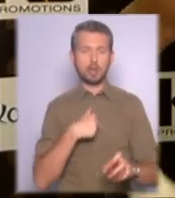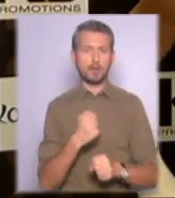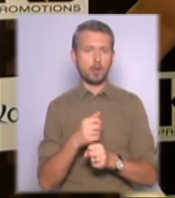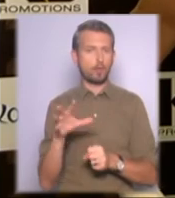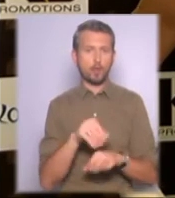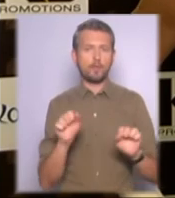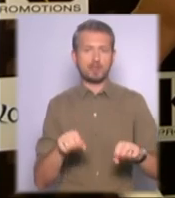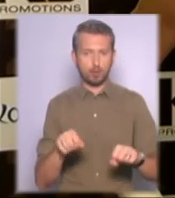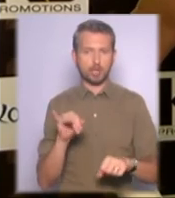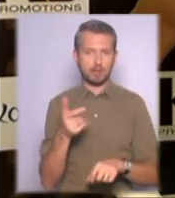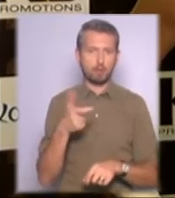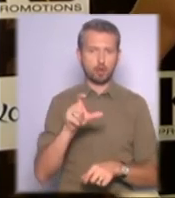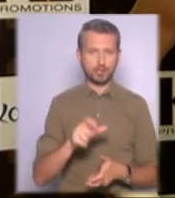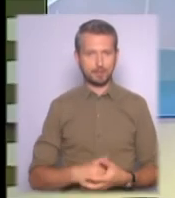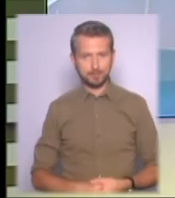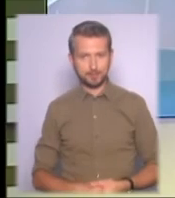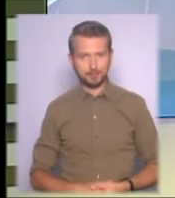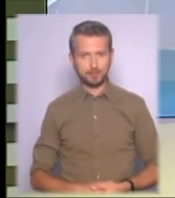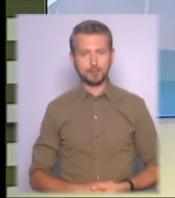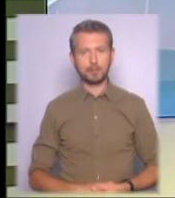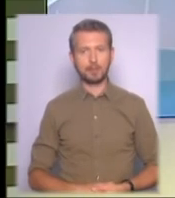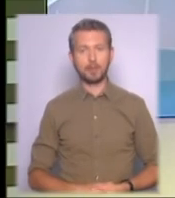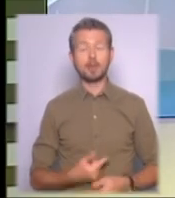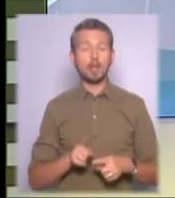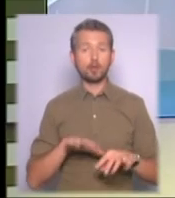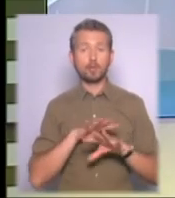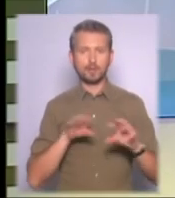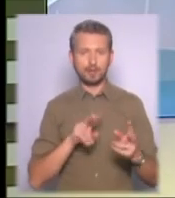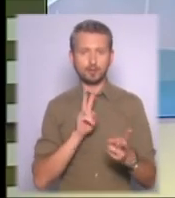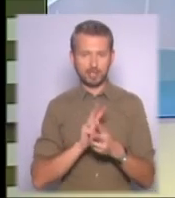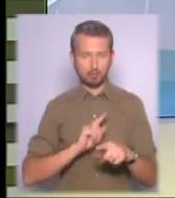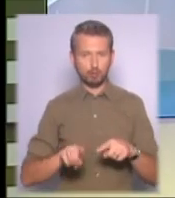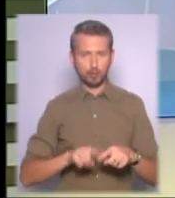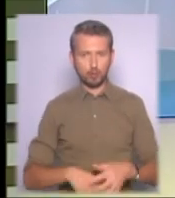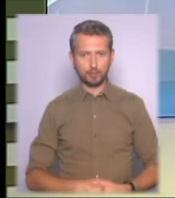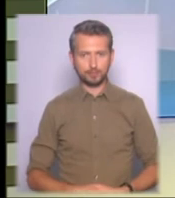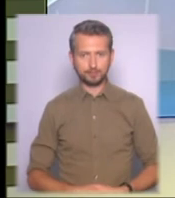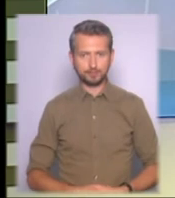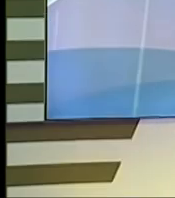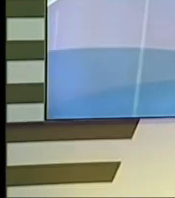и больше. На цьому все. Дякую за увагу. Хай щастить.